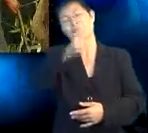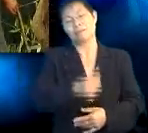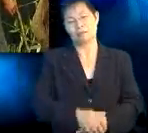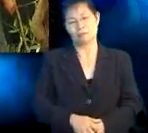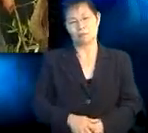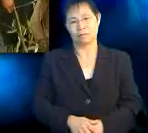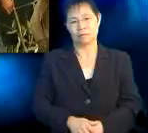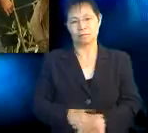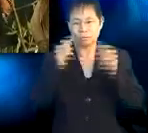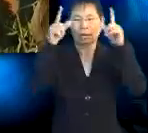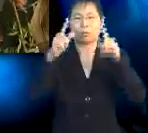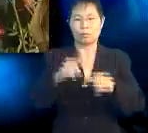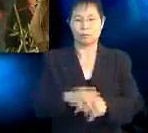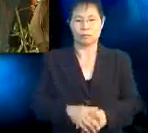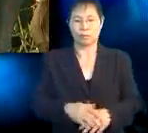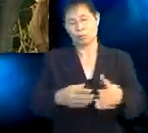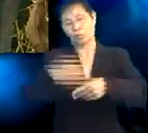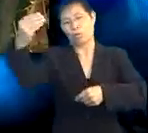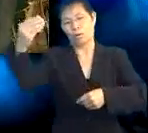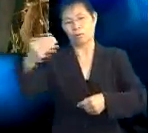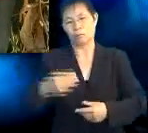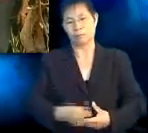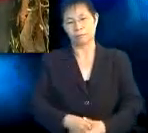Keluar semua! Keluar dari sini!